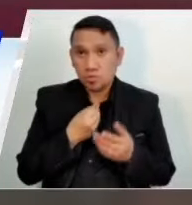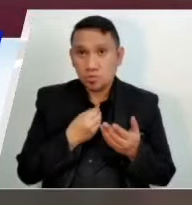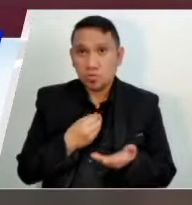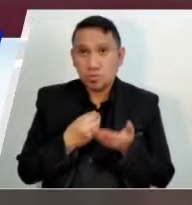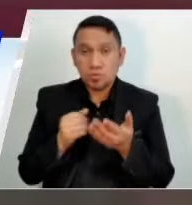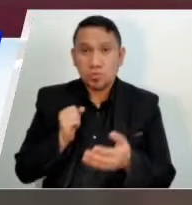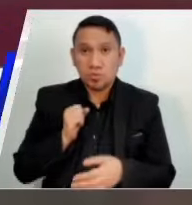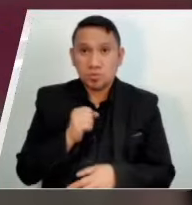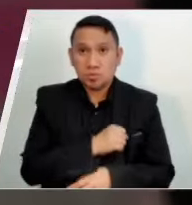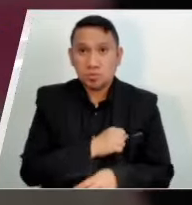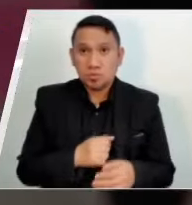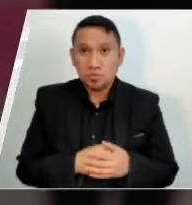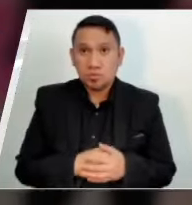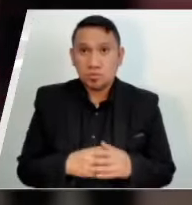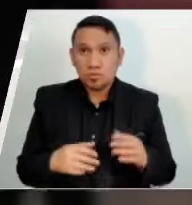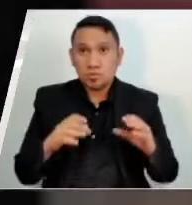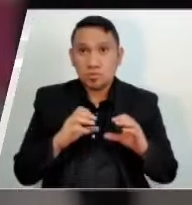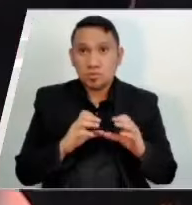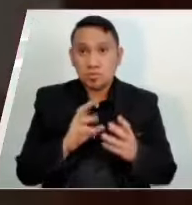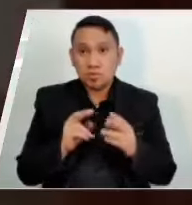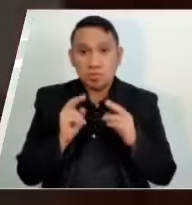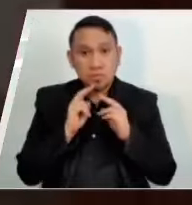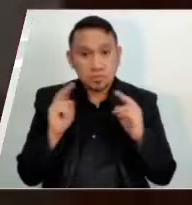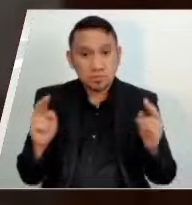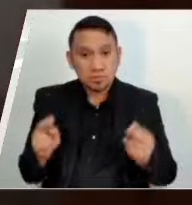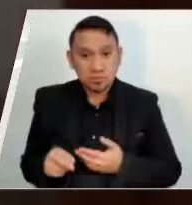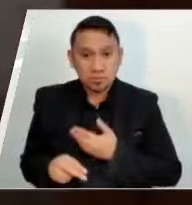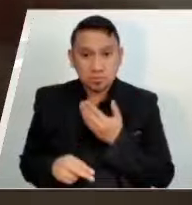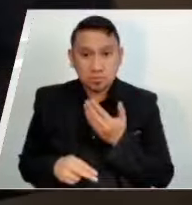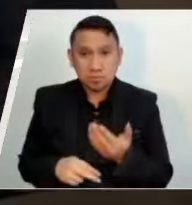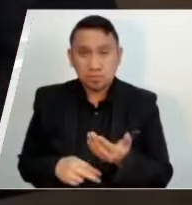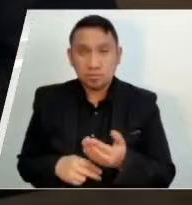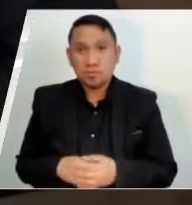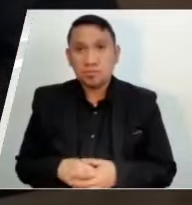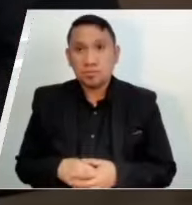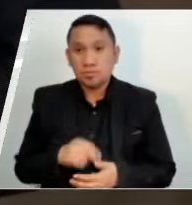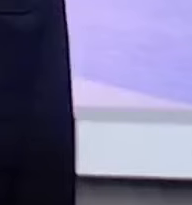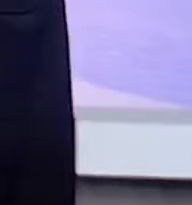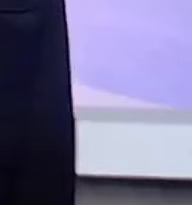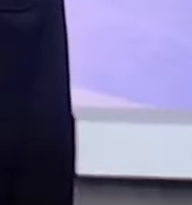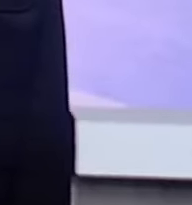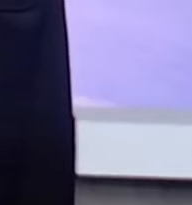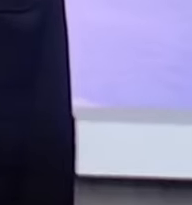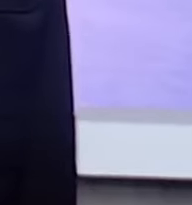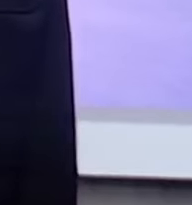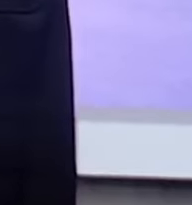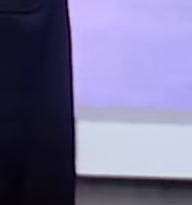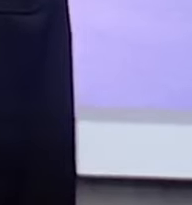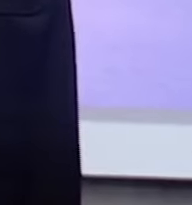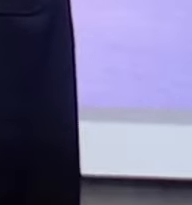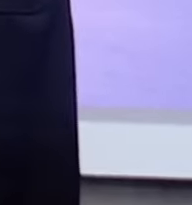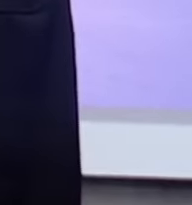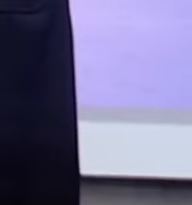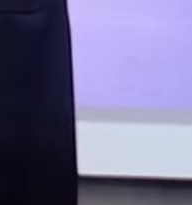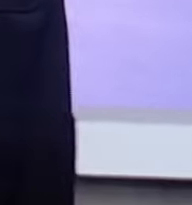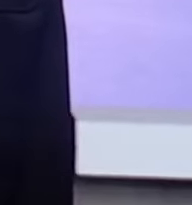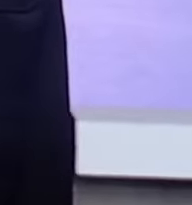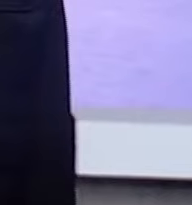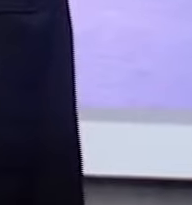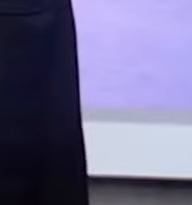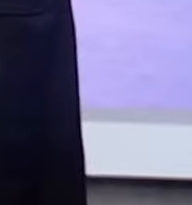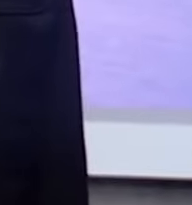GMA Integrated News, Tina Panganiban Perez, Mav Gonzalez, ang inyong saksi. Mga kapuso, sama-sama